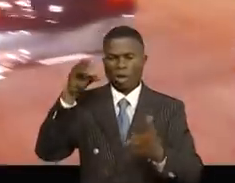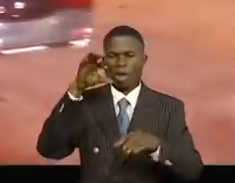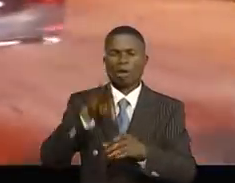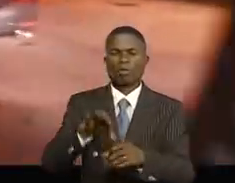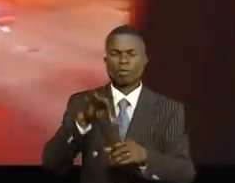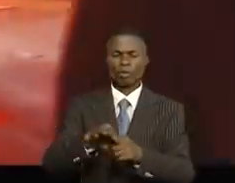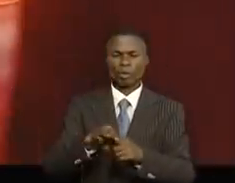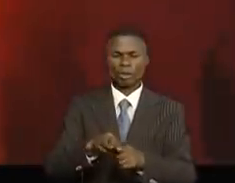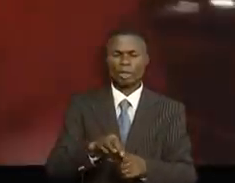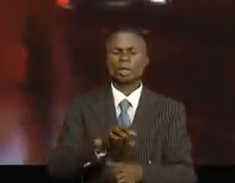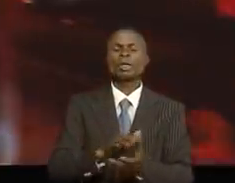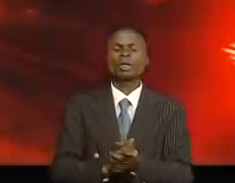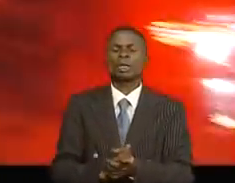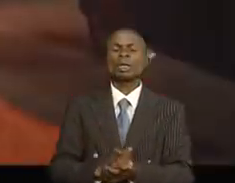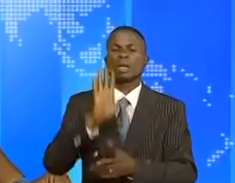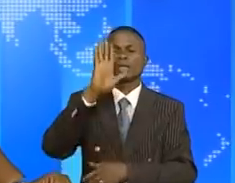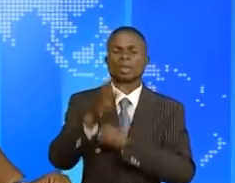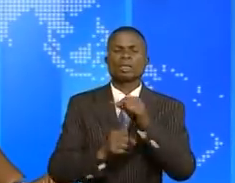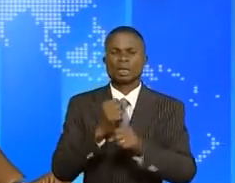un mandat de 5 ans.